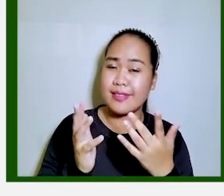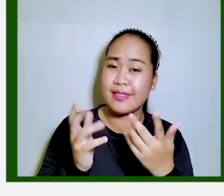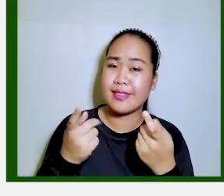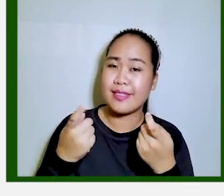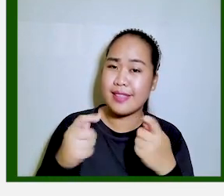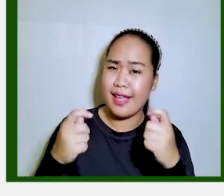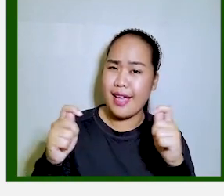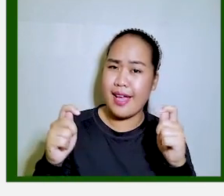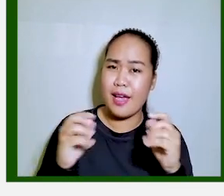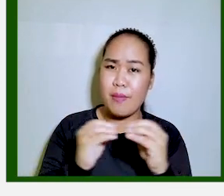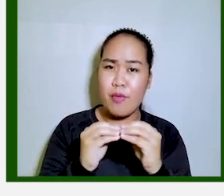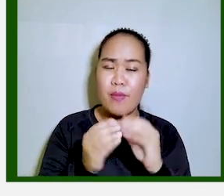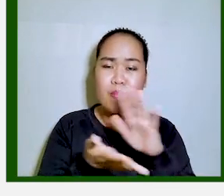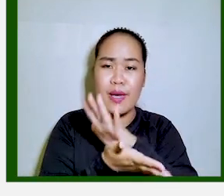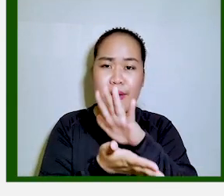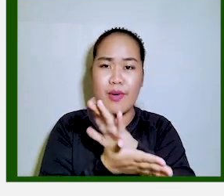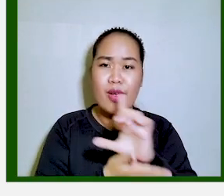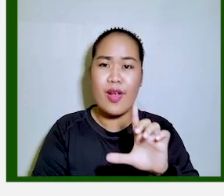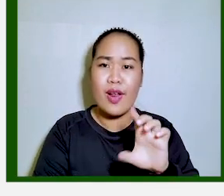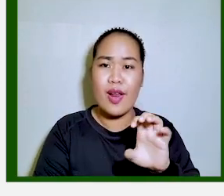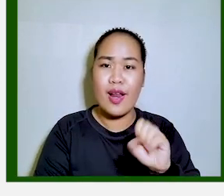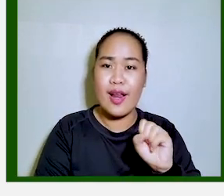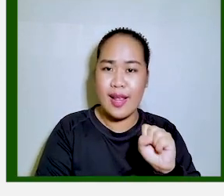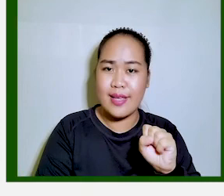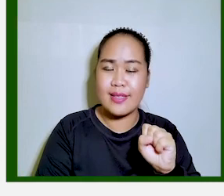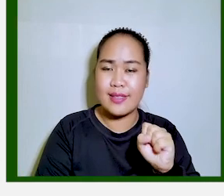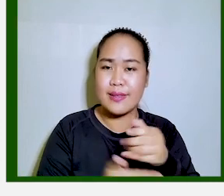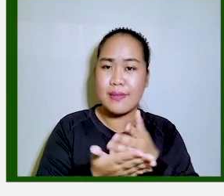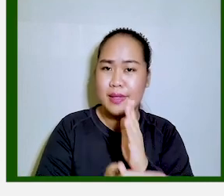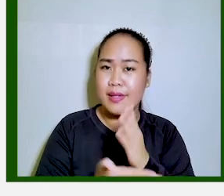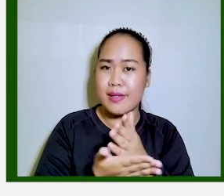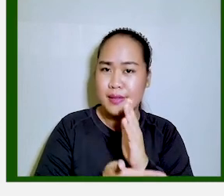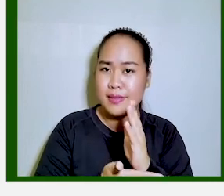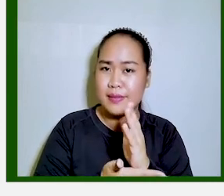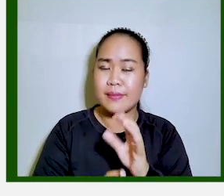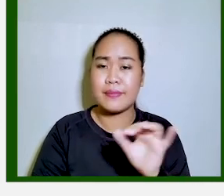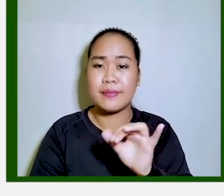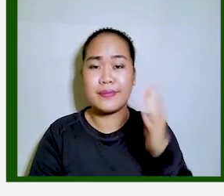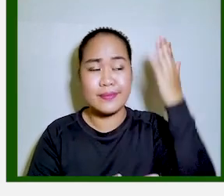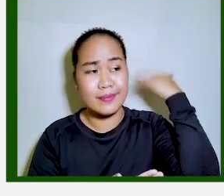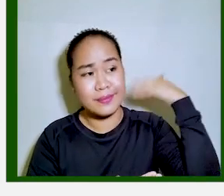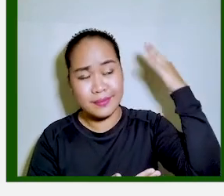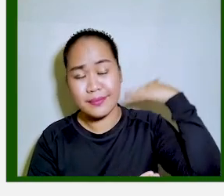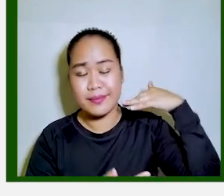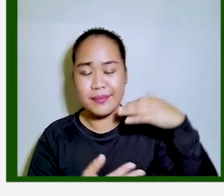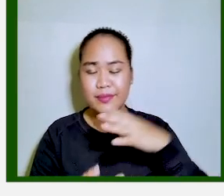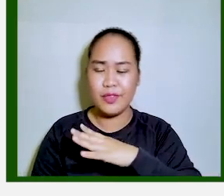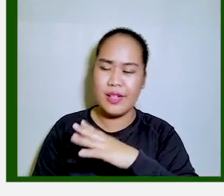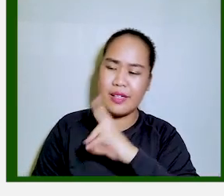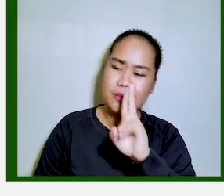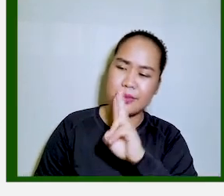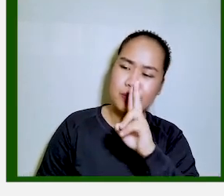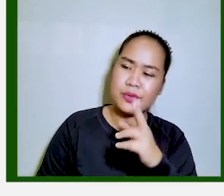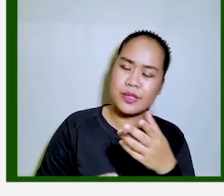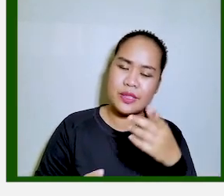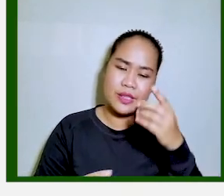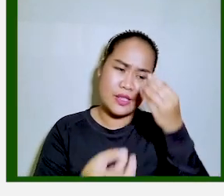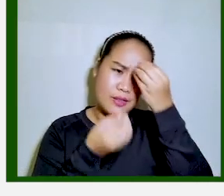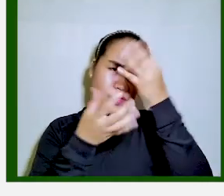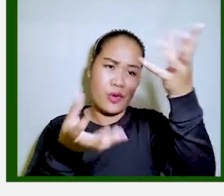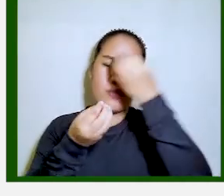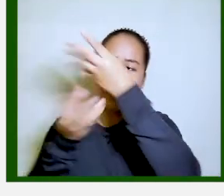as paperless as possible. Diba? Nung araw, ang uso, padala ng memo, diba? Padala ng sulat, inform the residents.